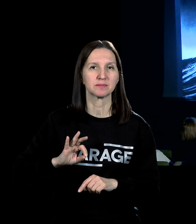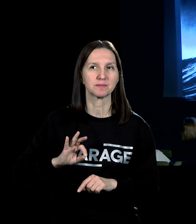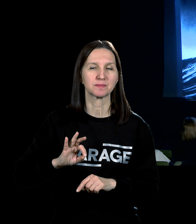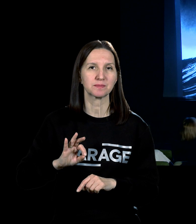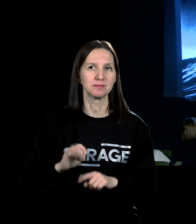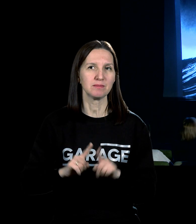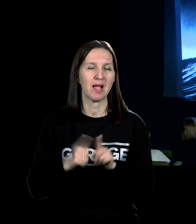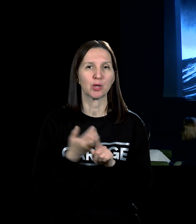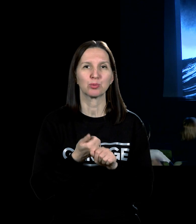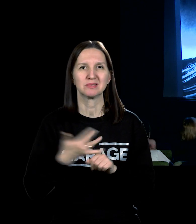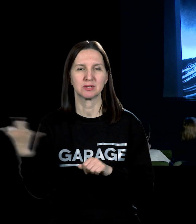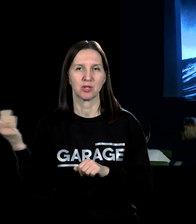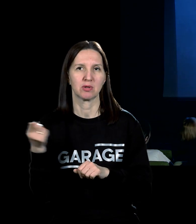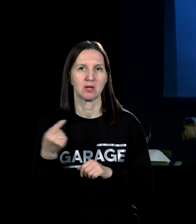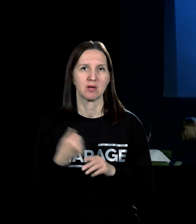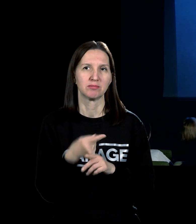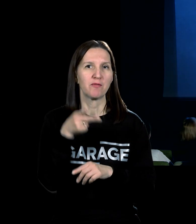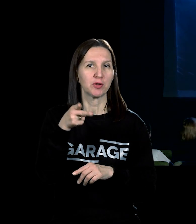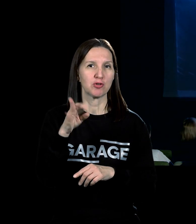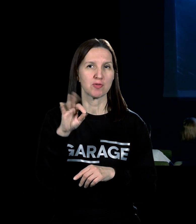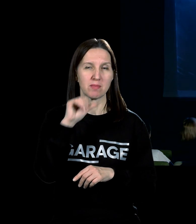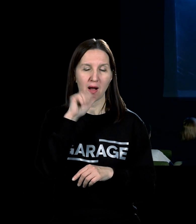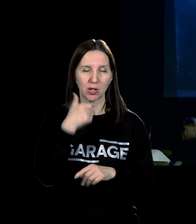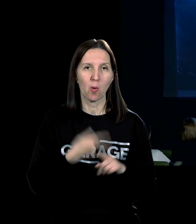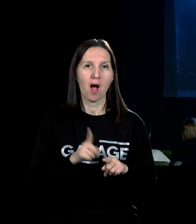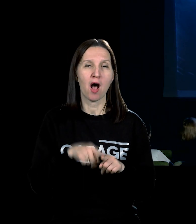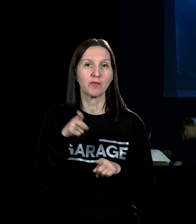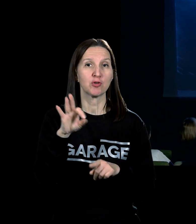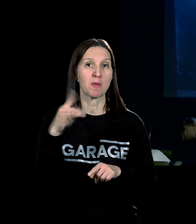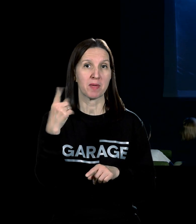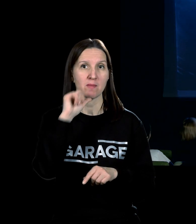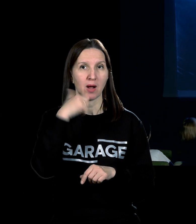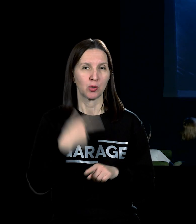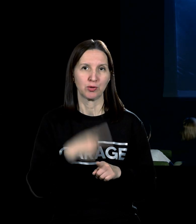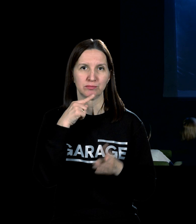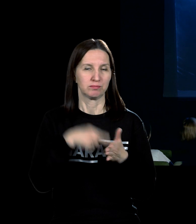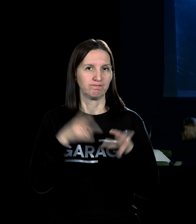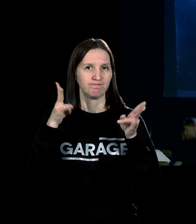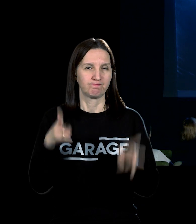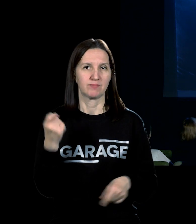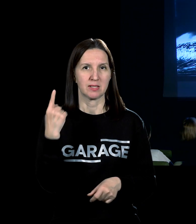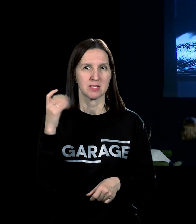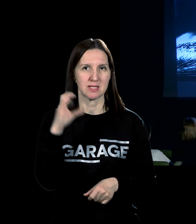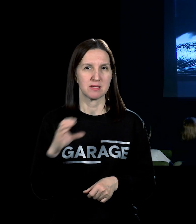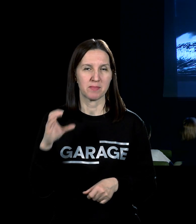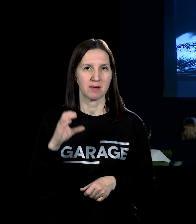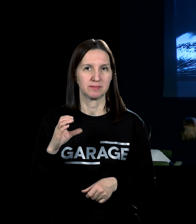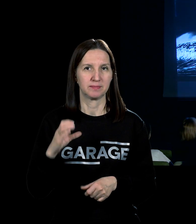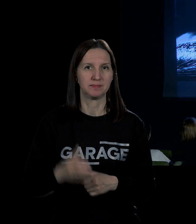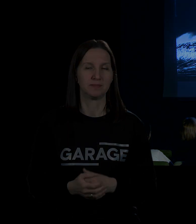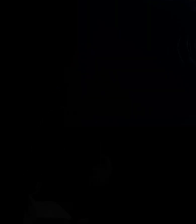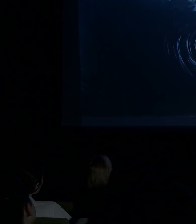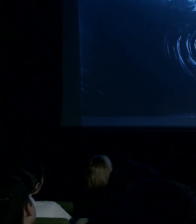он начинает эту серию в 2000 году, а в 2001 году случается 11 сентября.